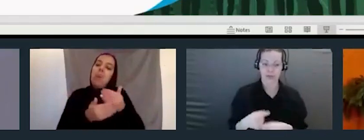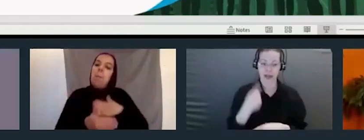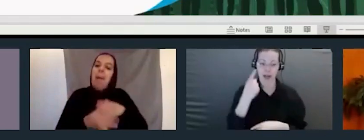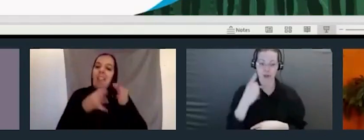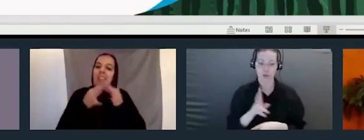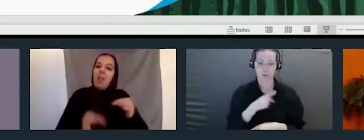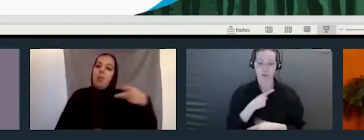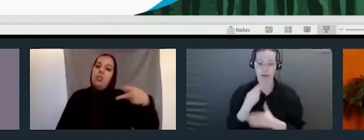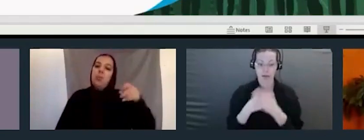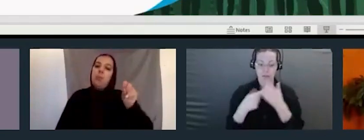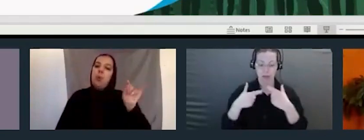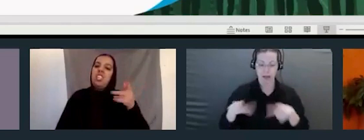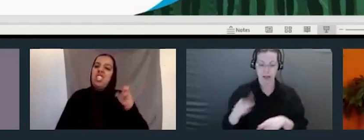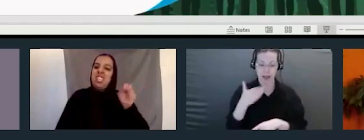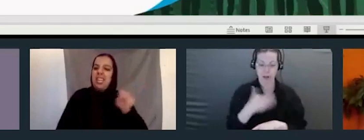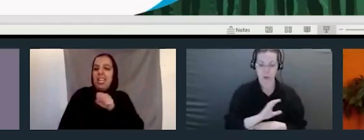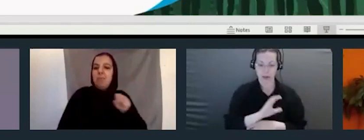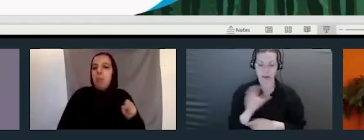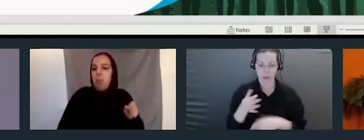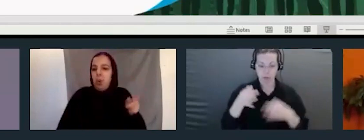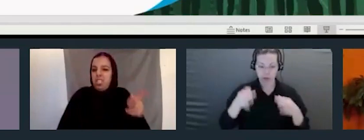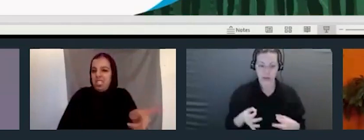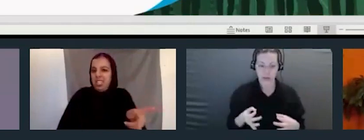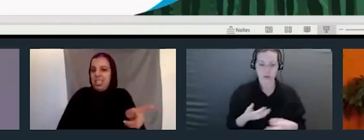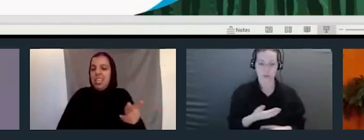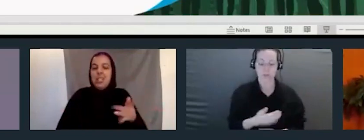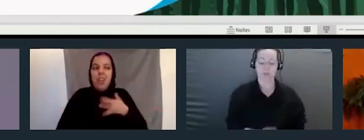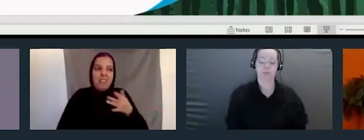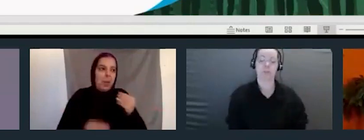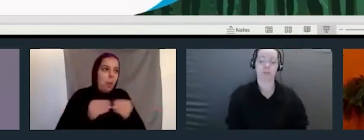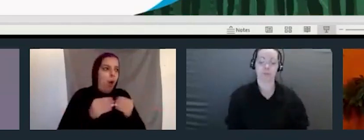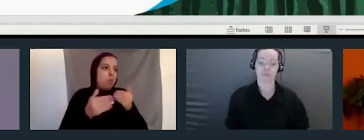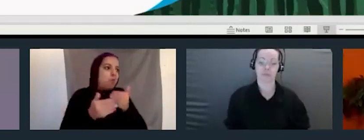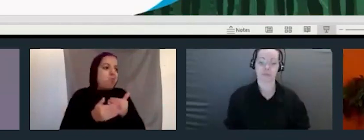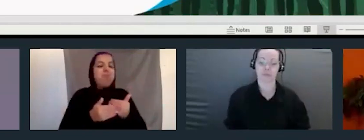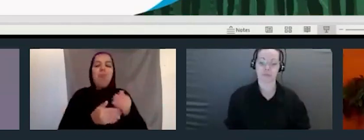aussi. Voilà des choses que je vais partager avec vous. Encore une fois,